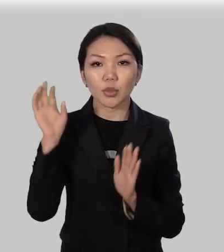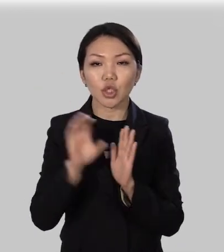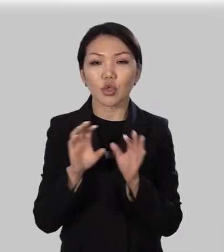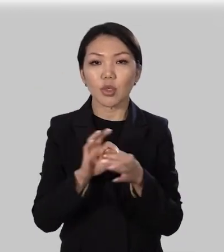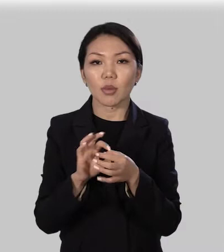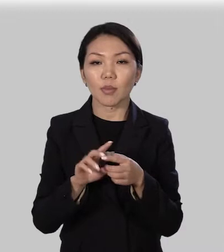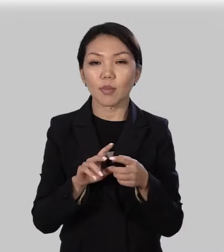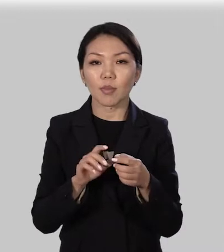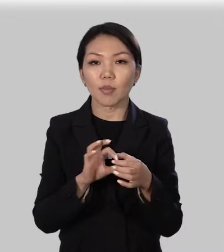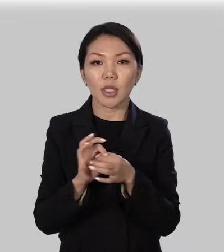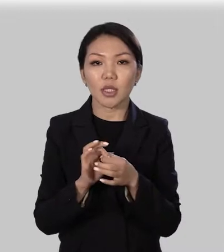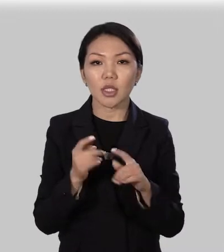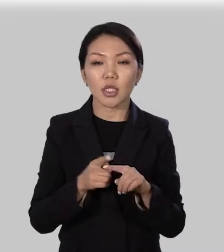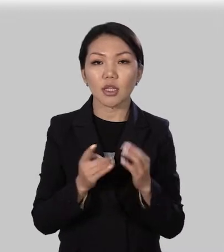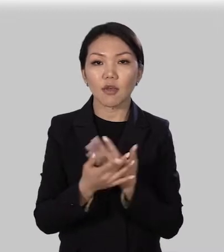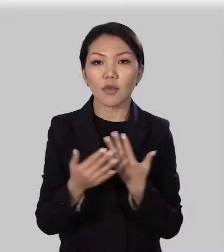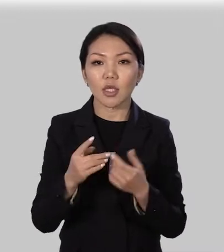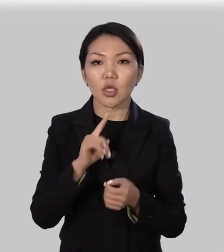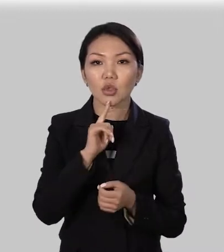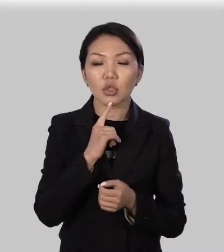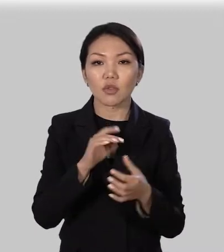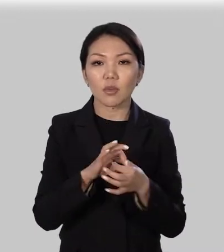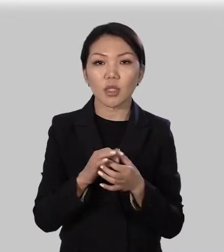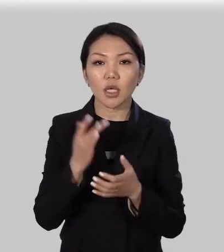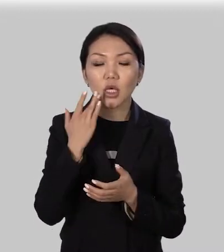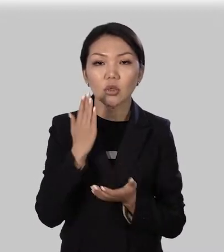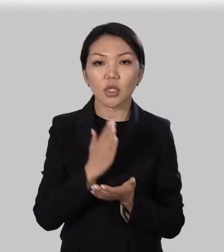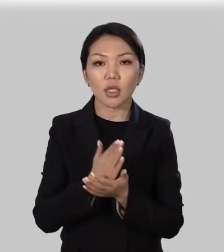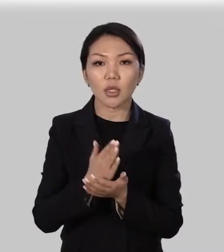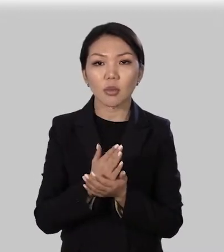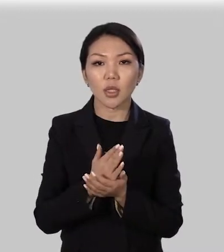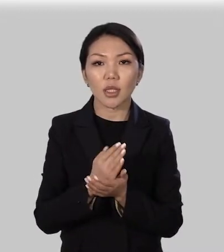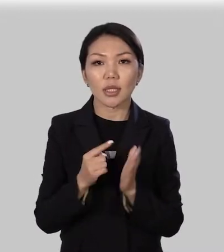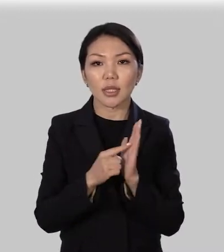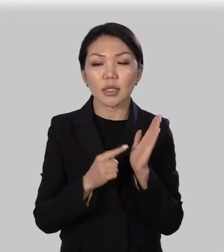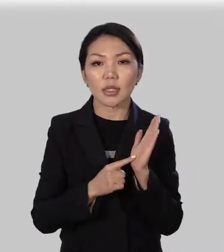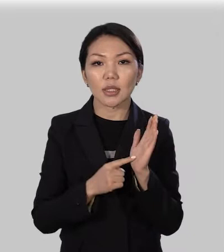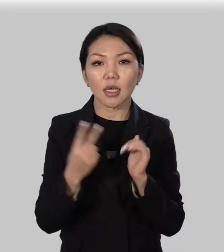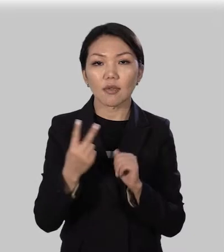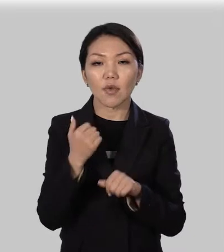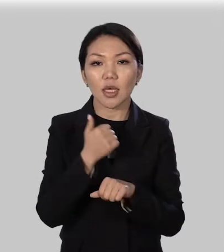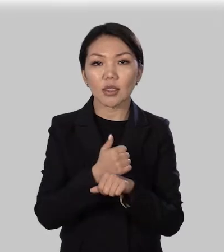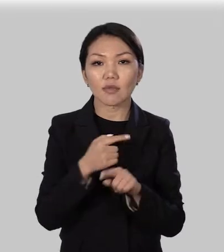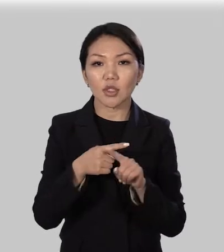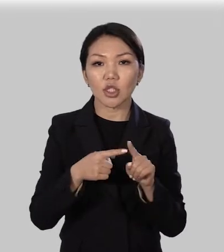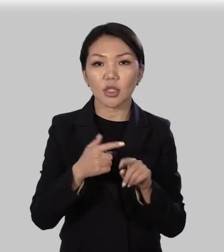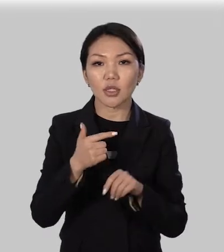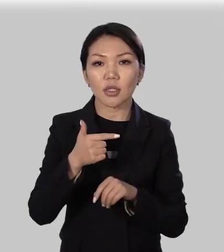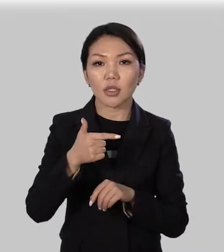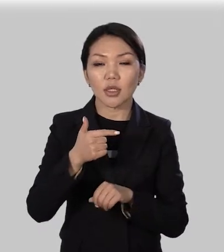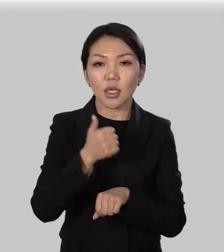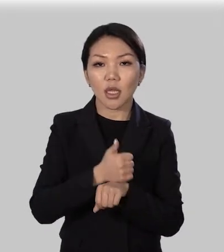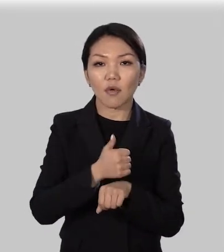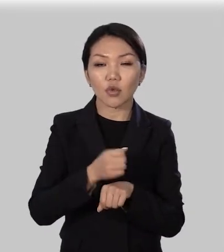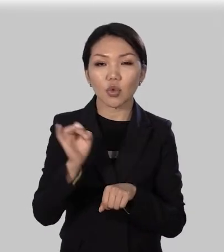Сложноподчиненное предложение – это вид сложного предложения, для которого характерно деление на две основные части – главную и